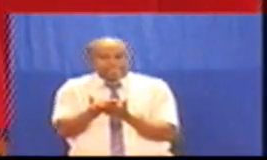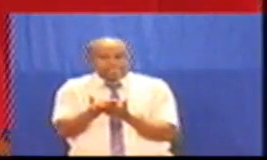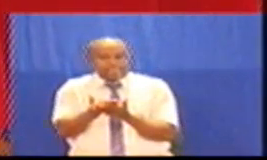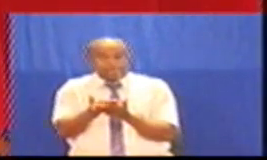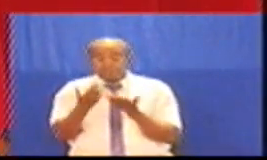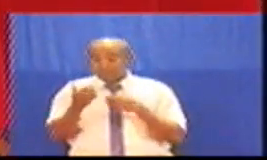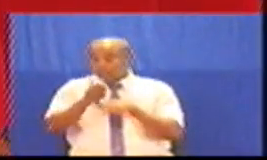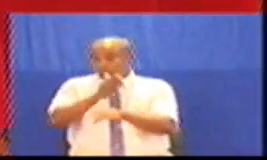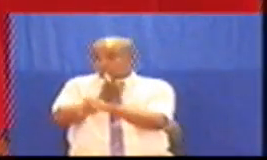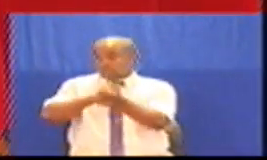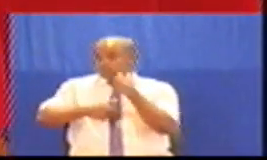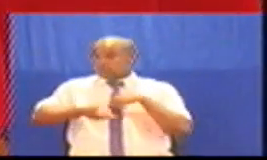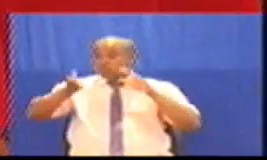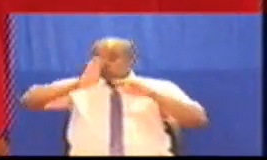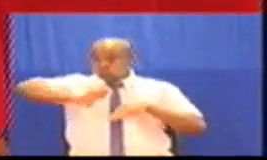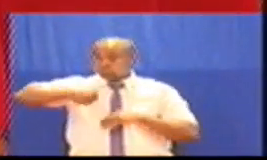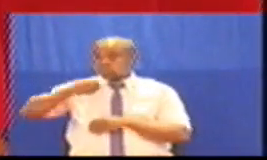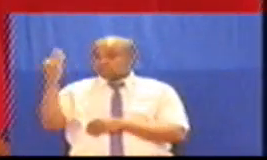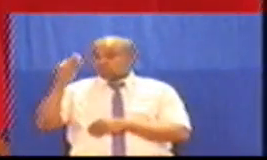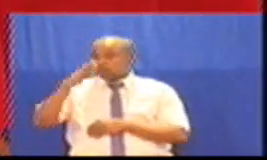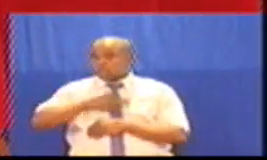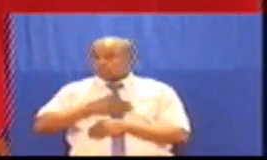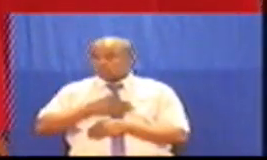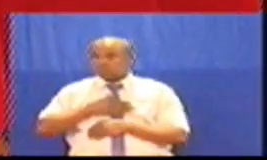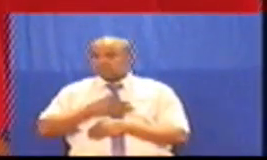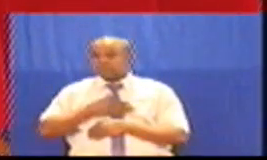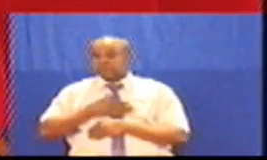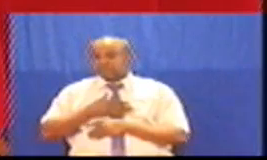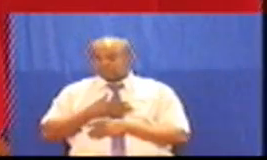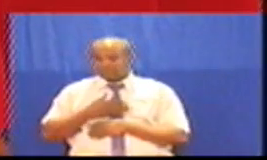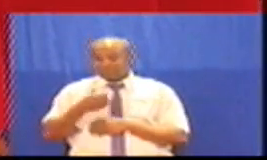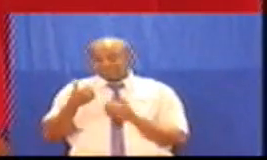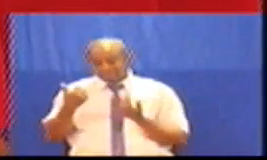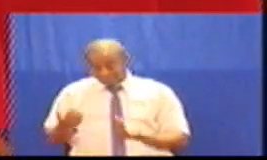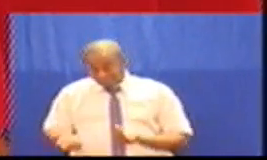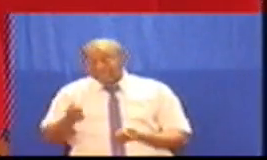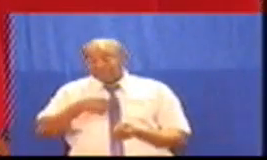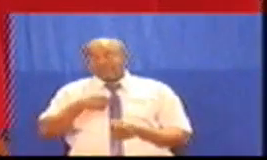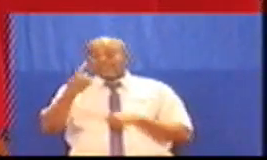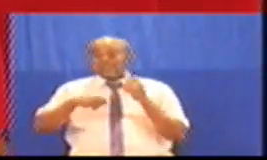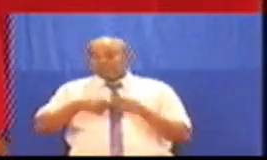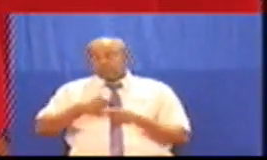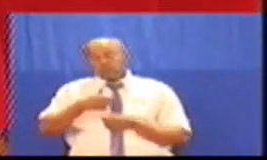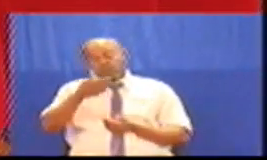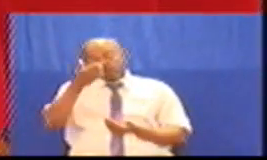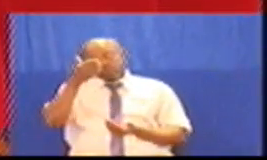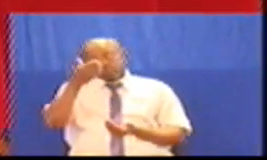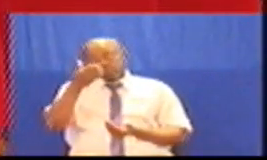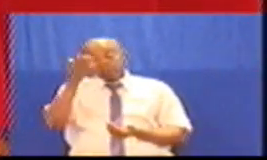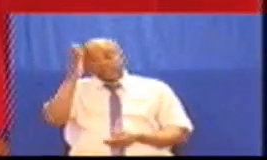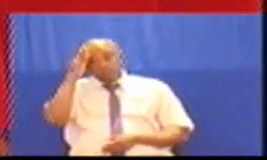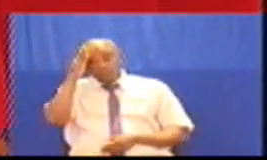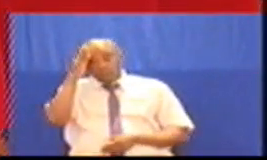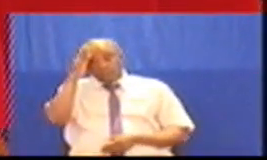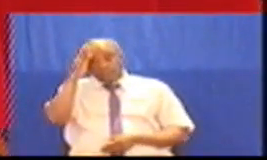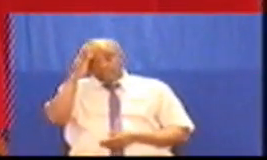Kabla sijamaliza, mimi niwatambue kama vile watu wengine walivyonitambua mimi. Kuna baadhi ya watu ambao